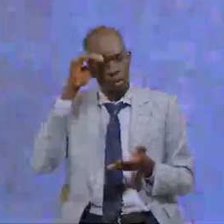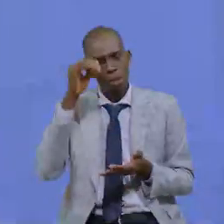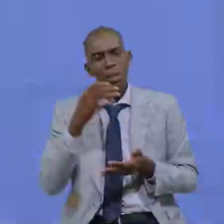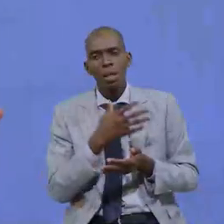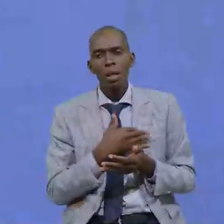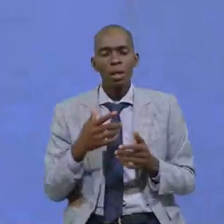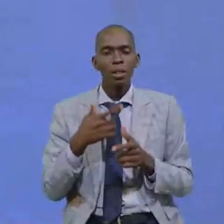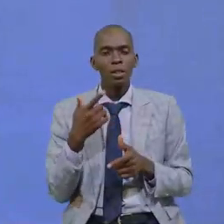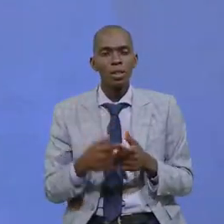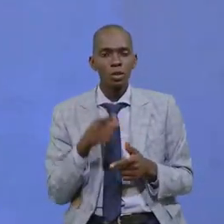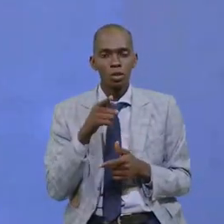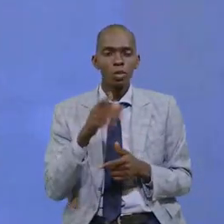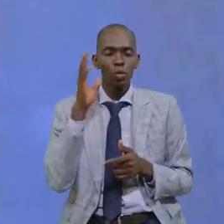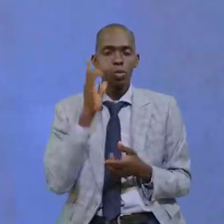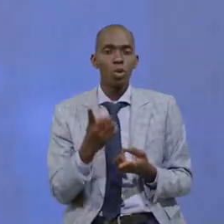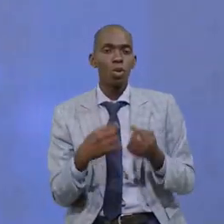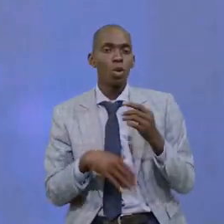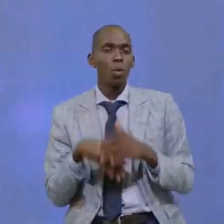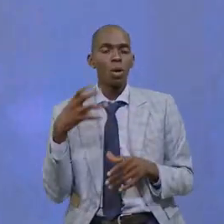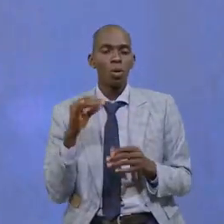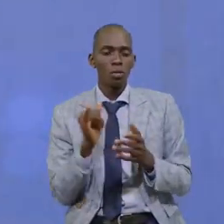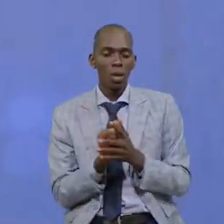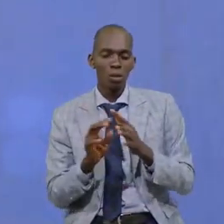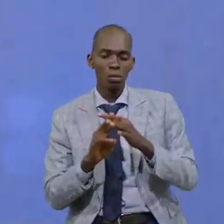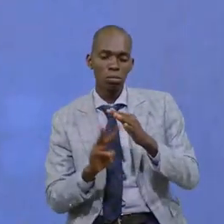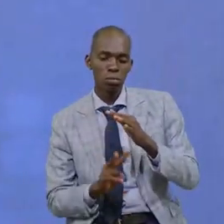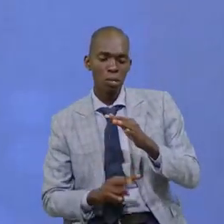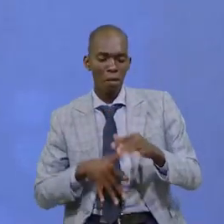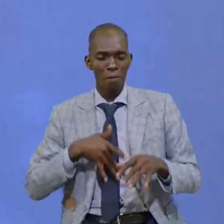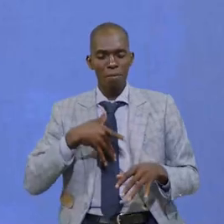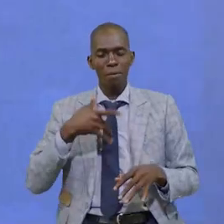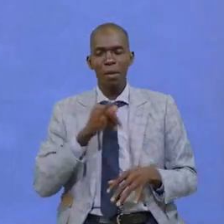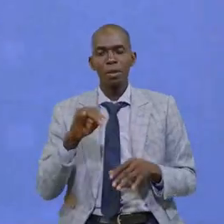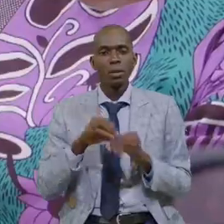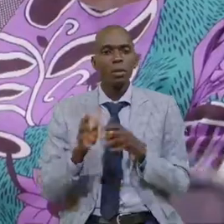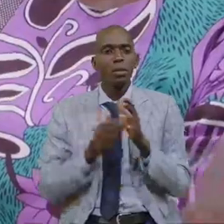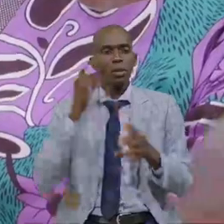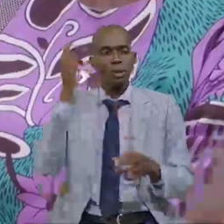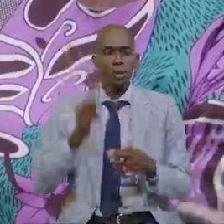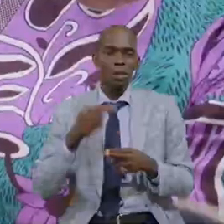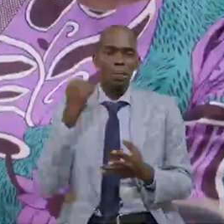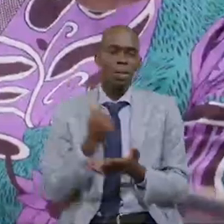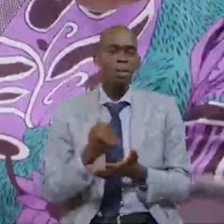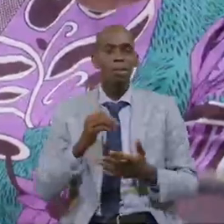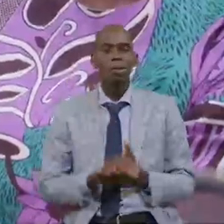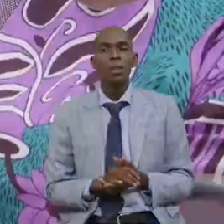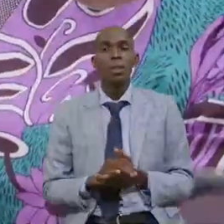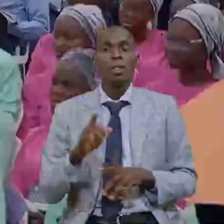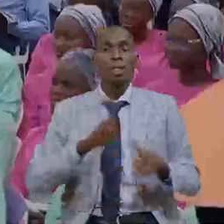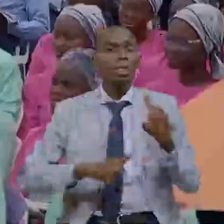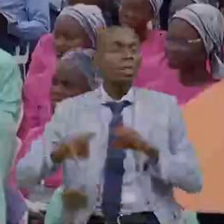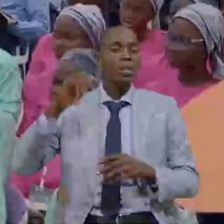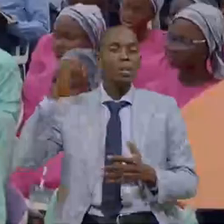apprends. Alors, tu sortiras de ces sentiments qui t'enfoncent au nom de